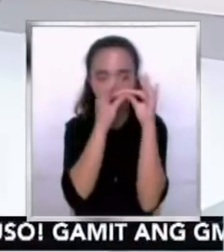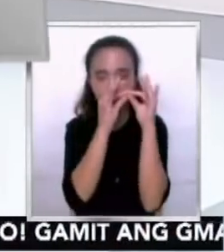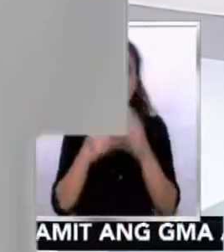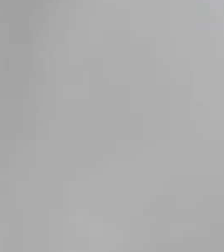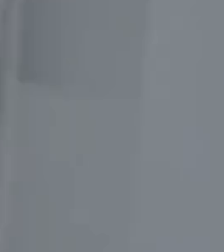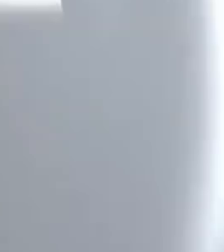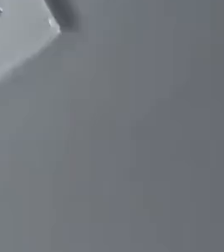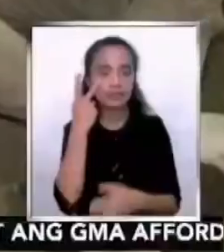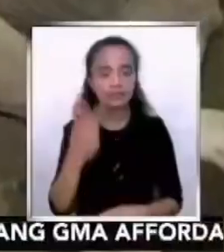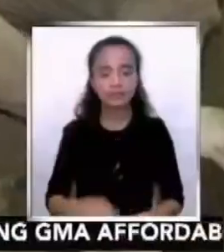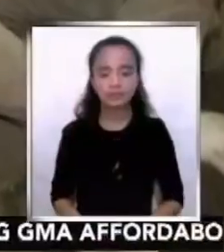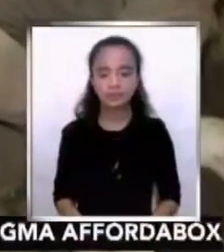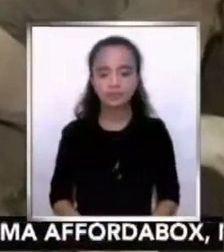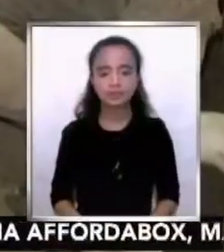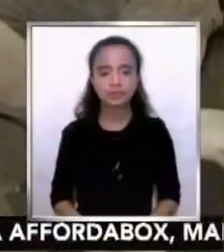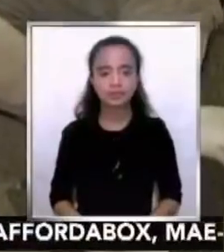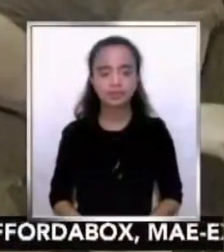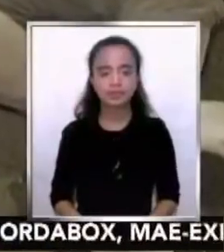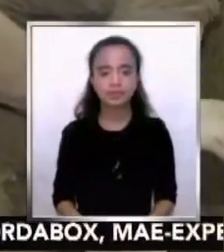Bermudez.